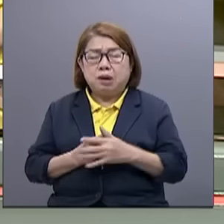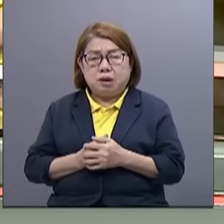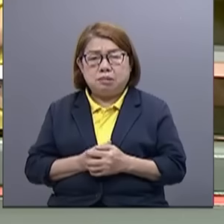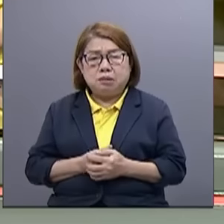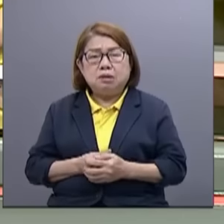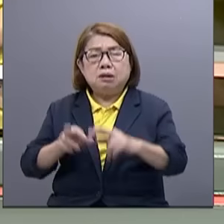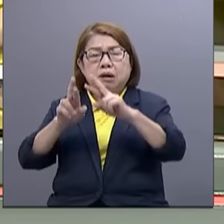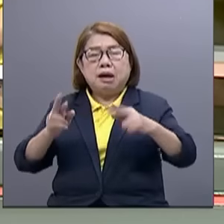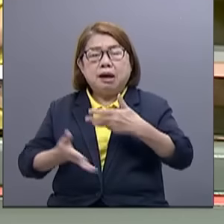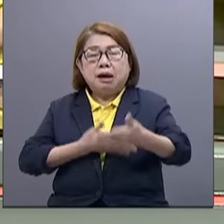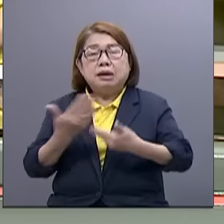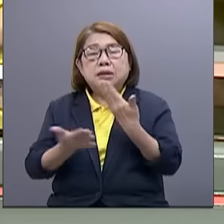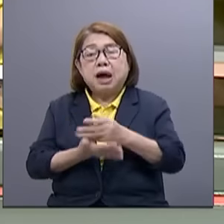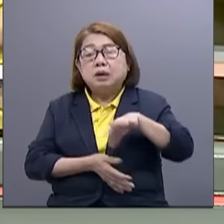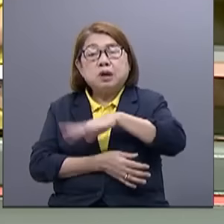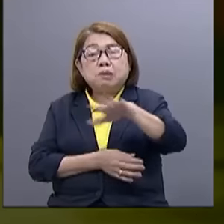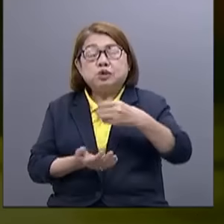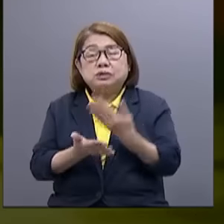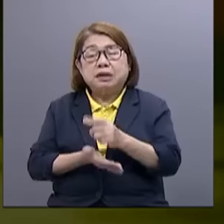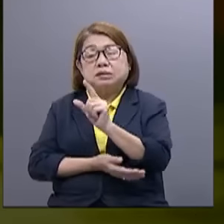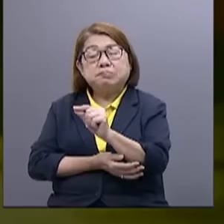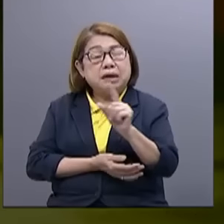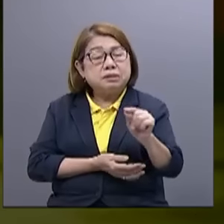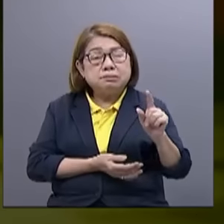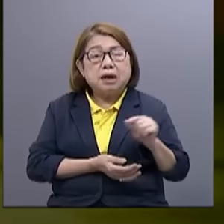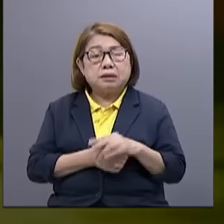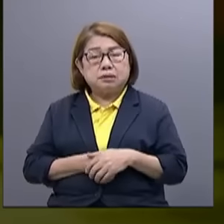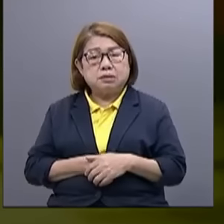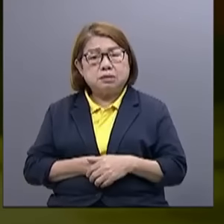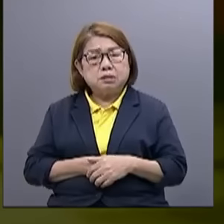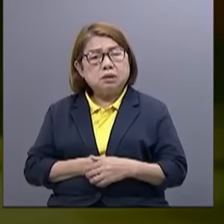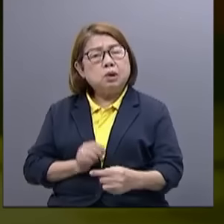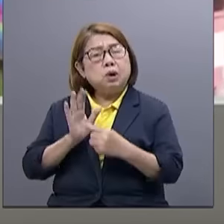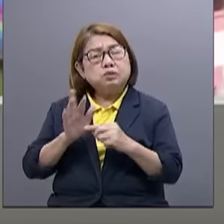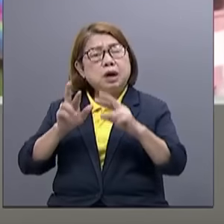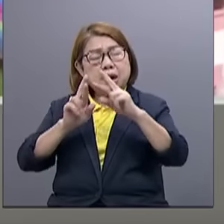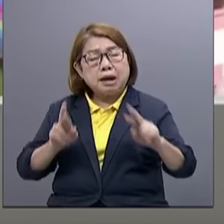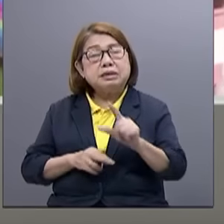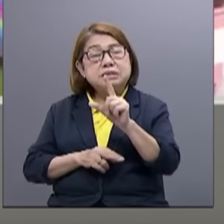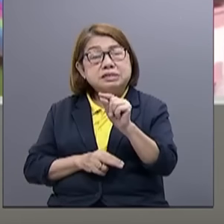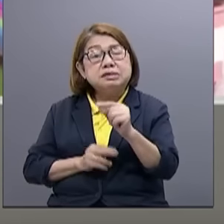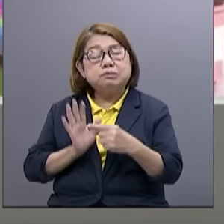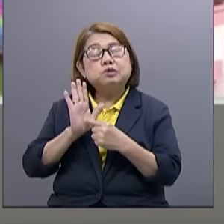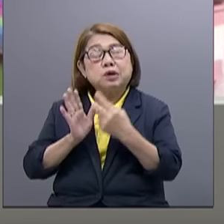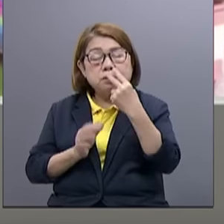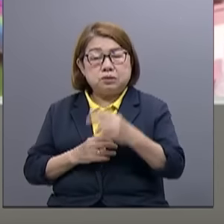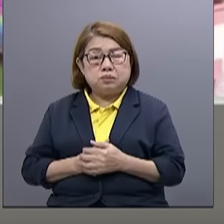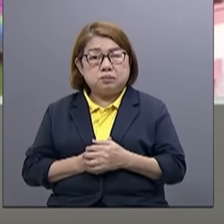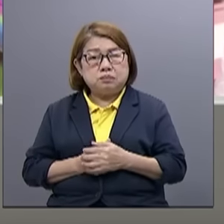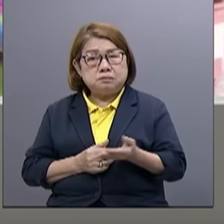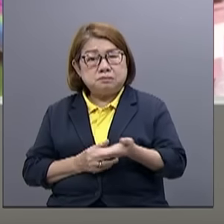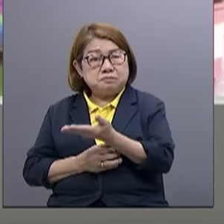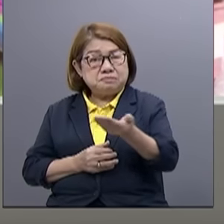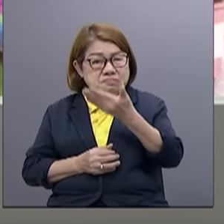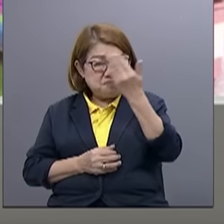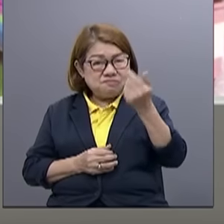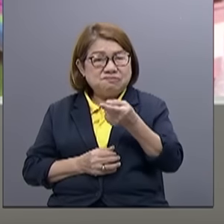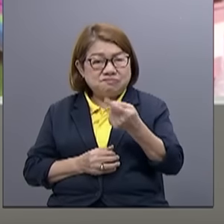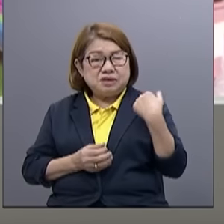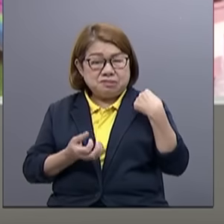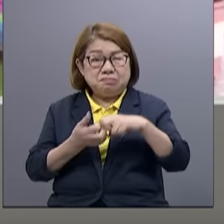า20บาทค่ะทำไมถึงยกตัวอย่างร้าน20บาทมาบอกเล่าว่าเราอาจจะมองข้ามปัญหานี้มาน